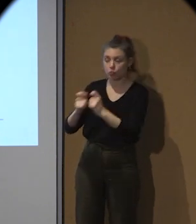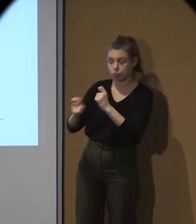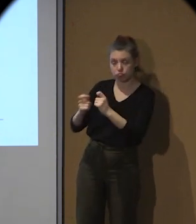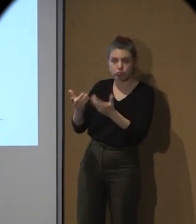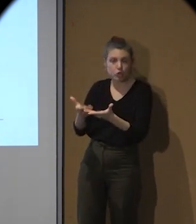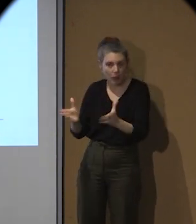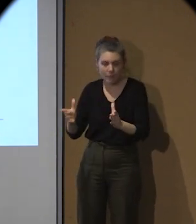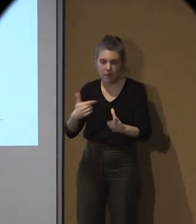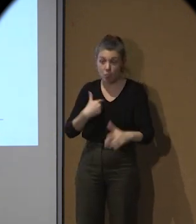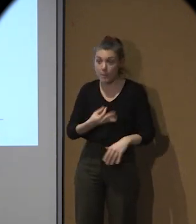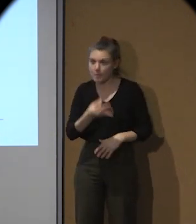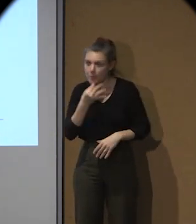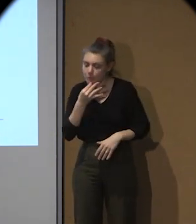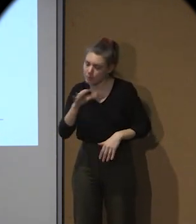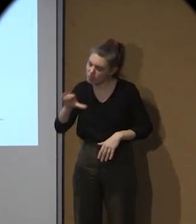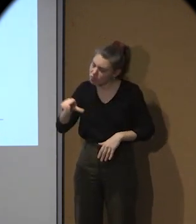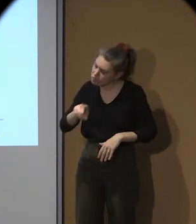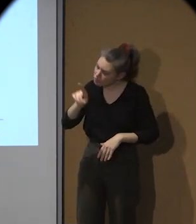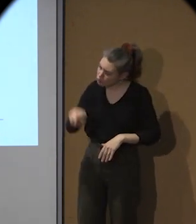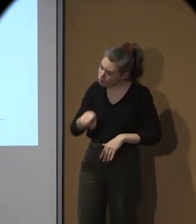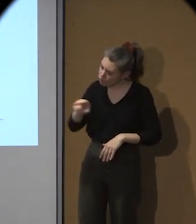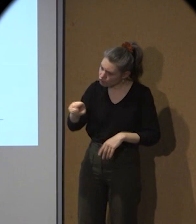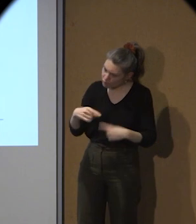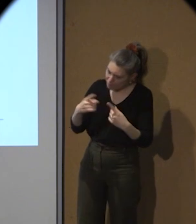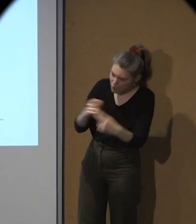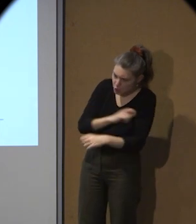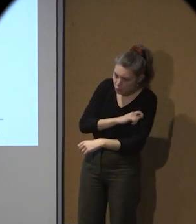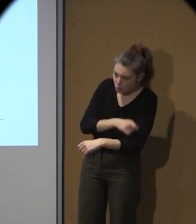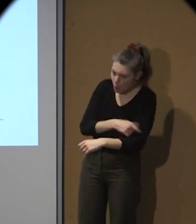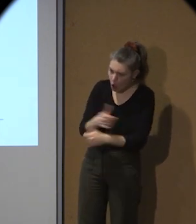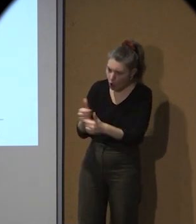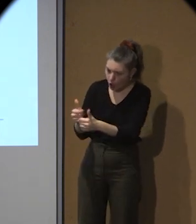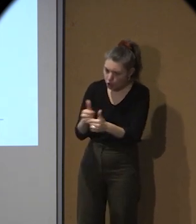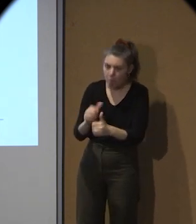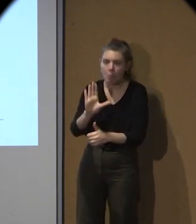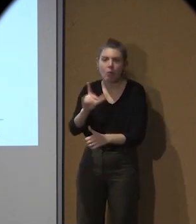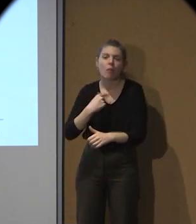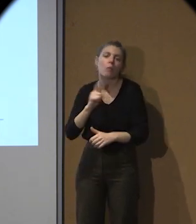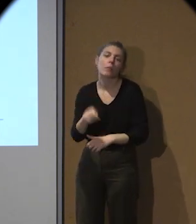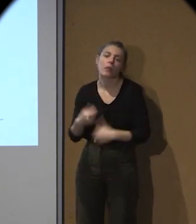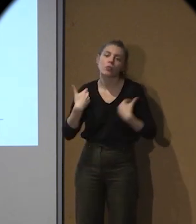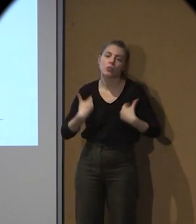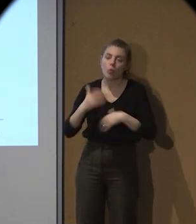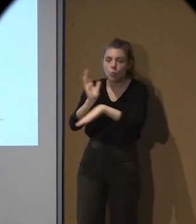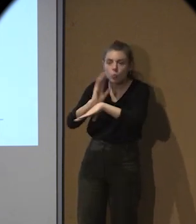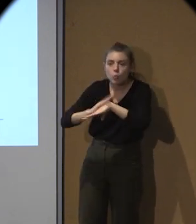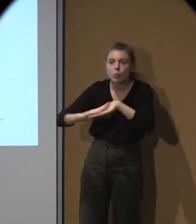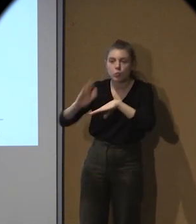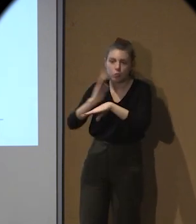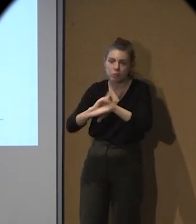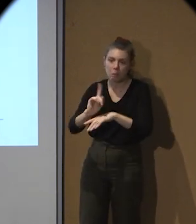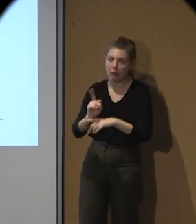parler d'activité physique et de la prise en charge sans l'offusquer. Donc, en plus, on fait attention aux mots qu'on